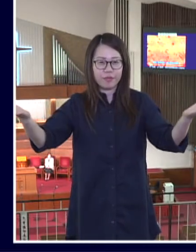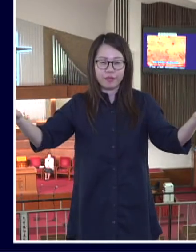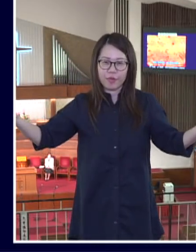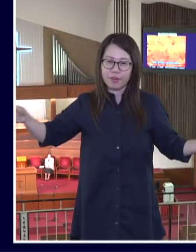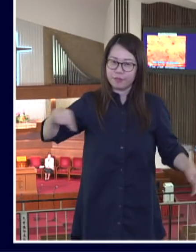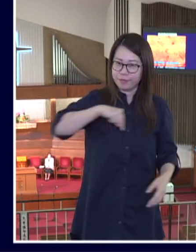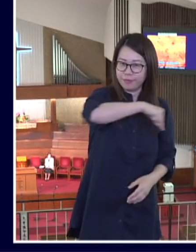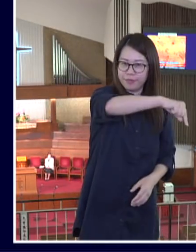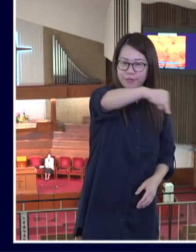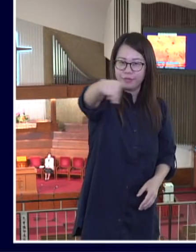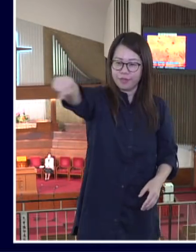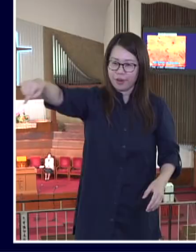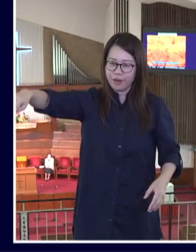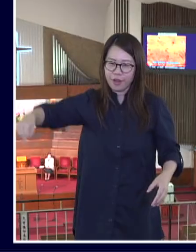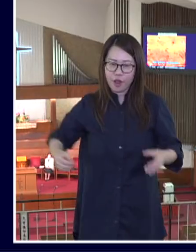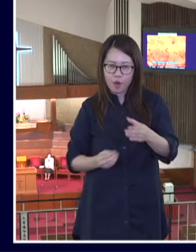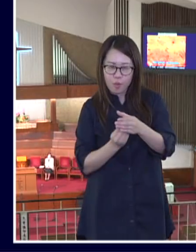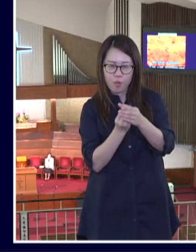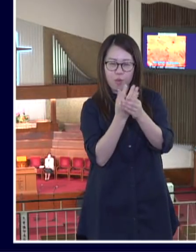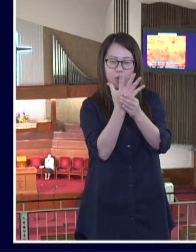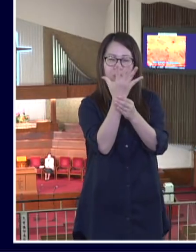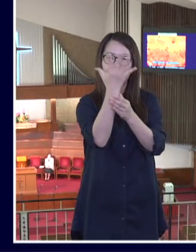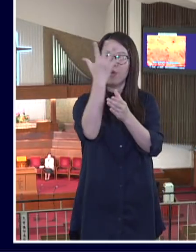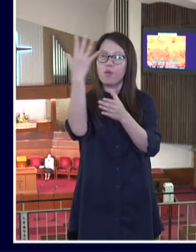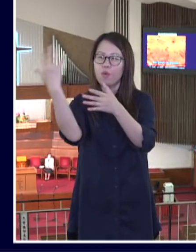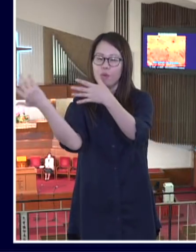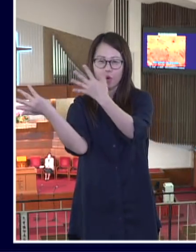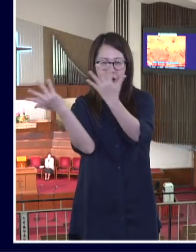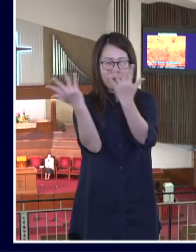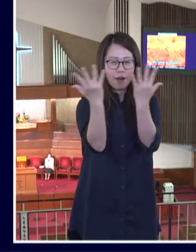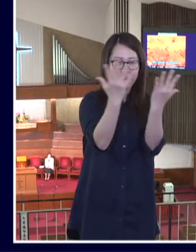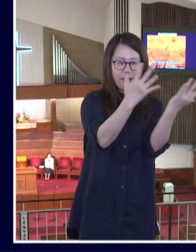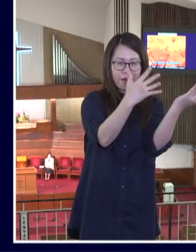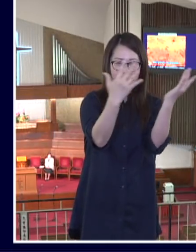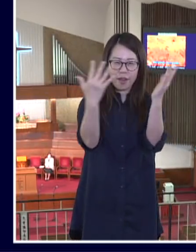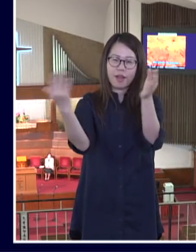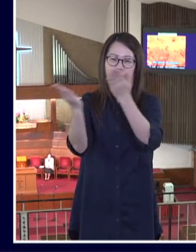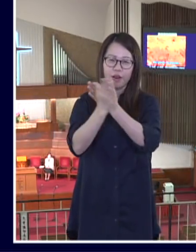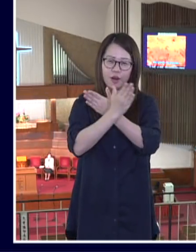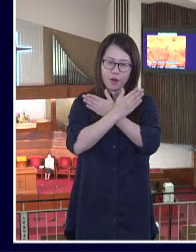我的祝福的结晶，那次疼痛的根基。